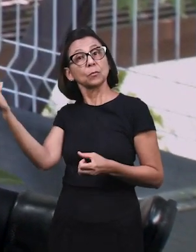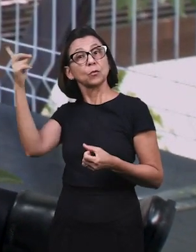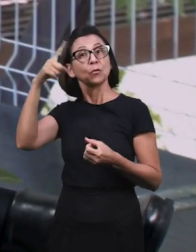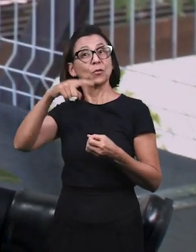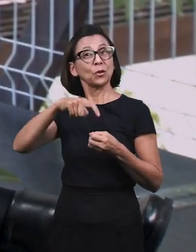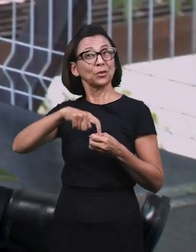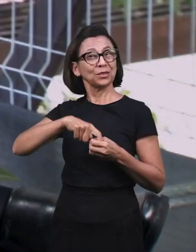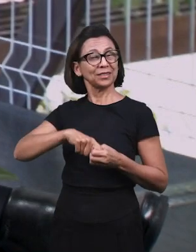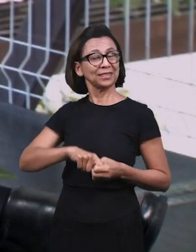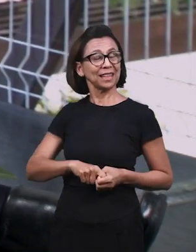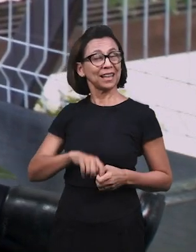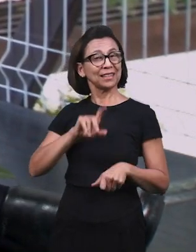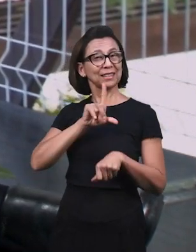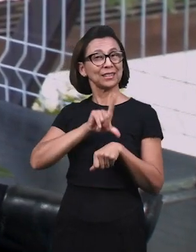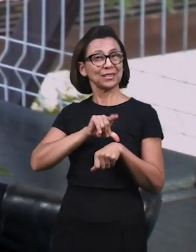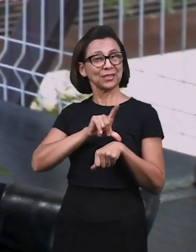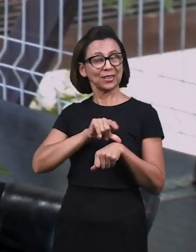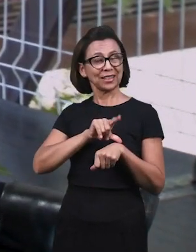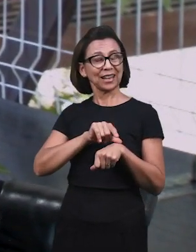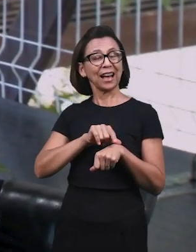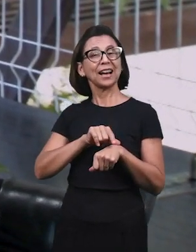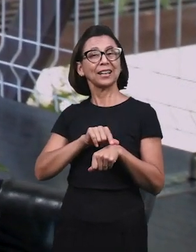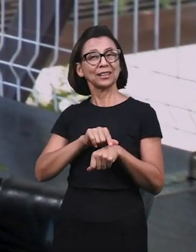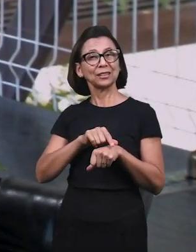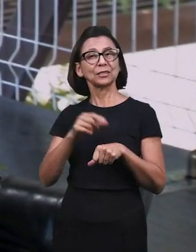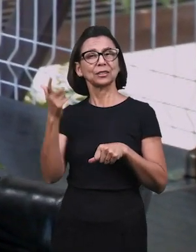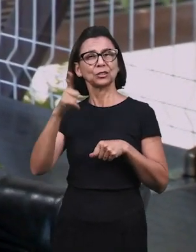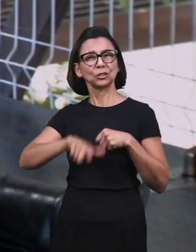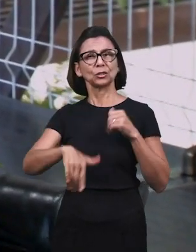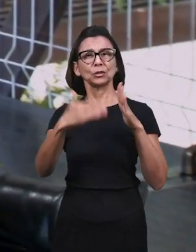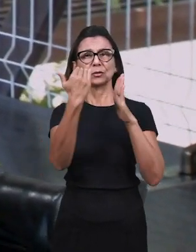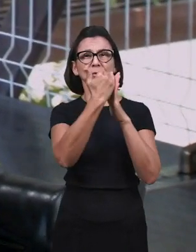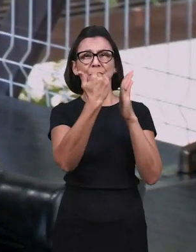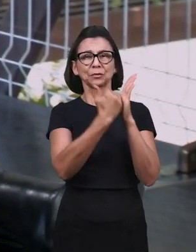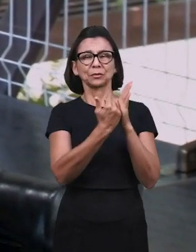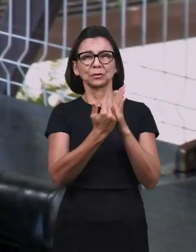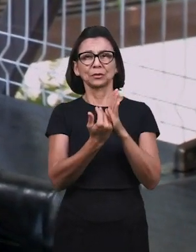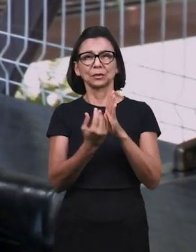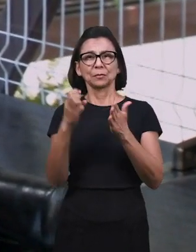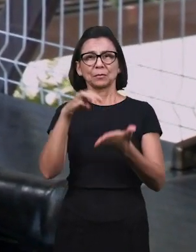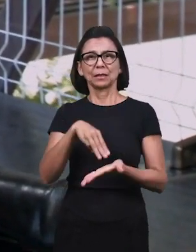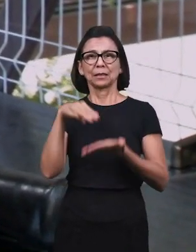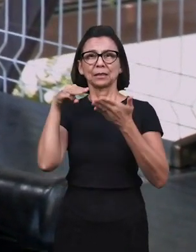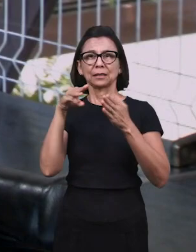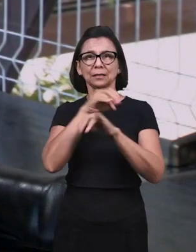encore une fois à cette heure-ci avec plus d'une édition de l'Église chrétienne